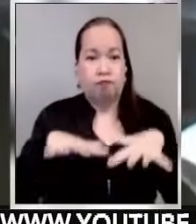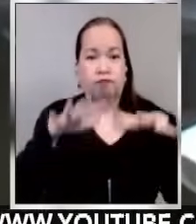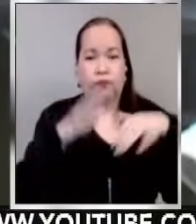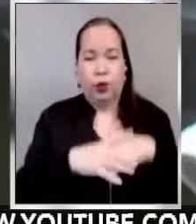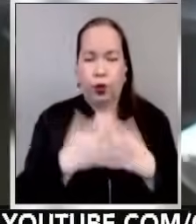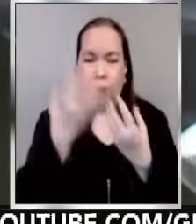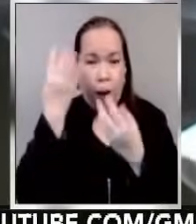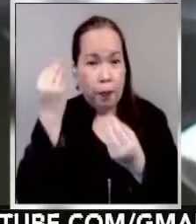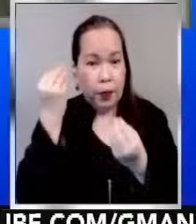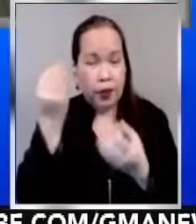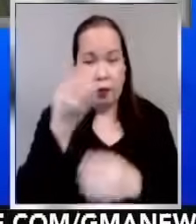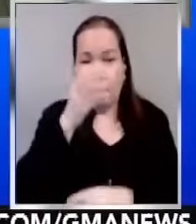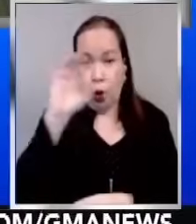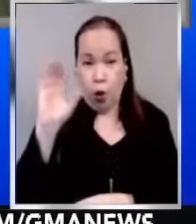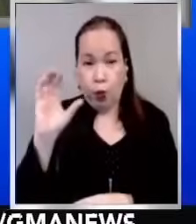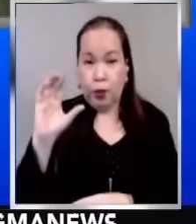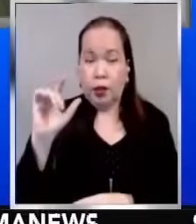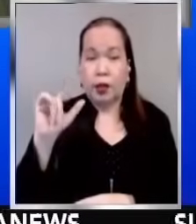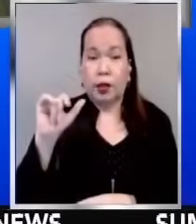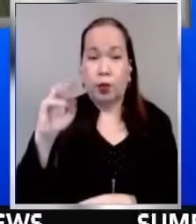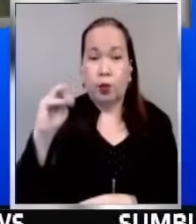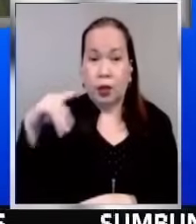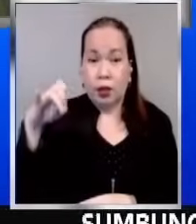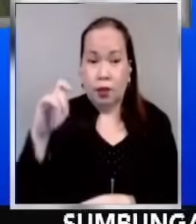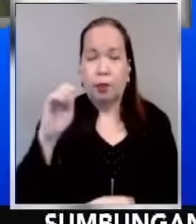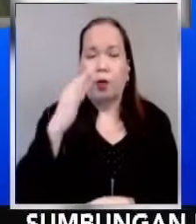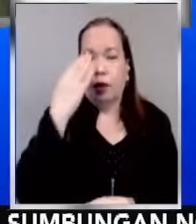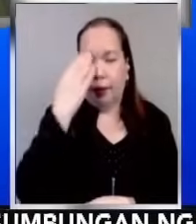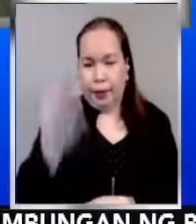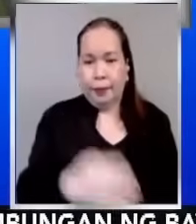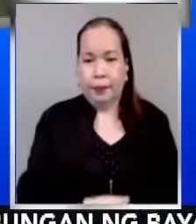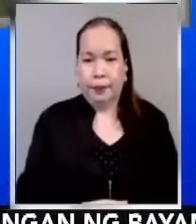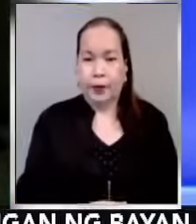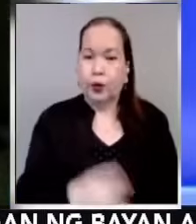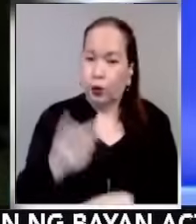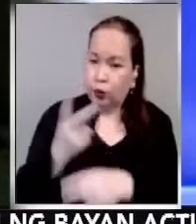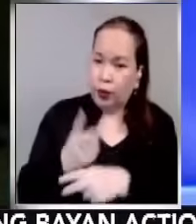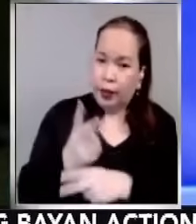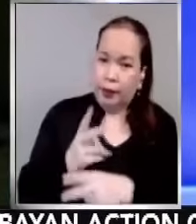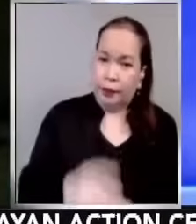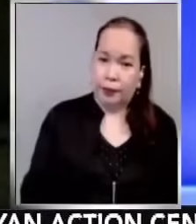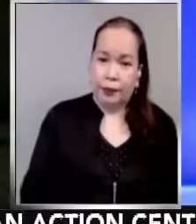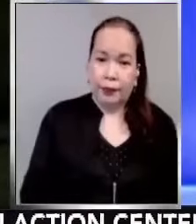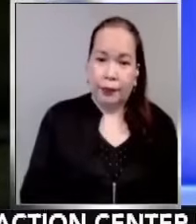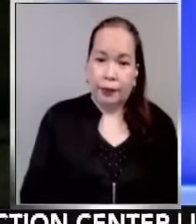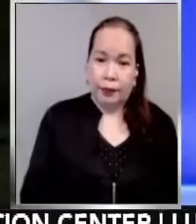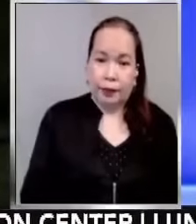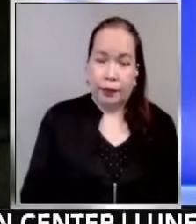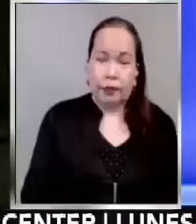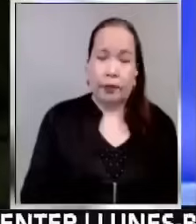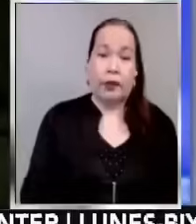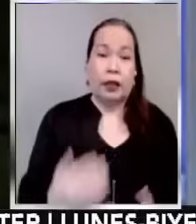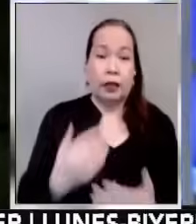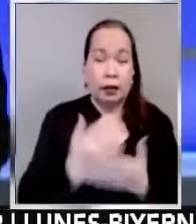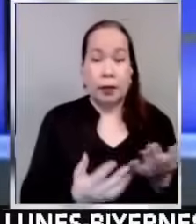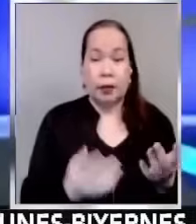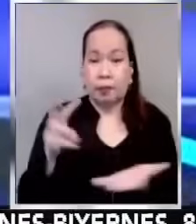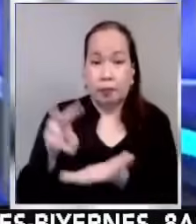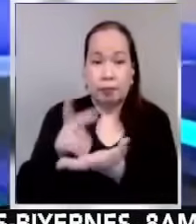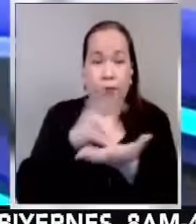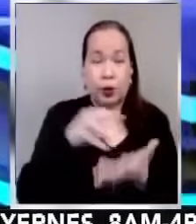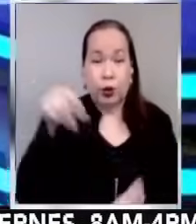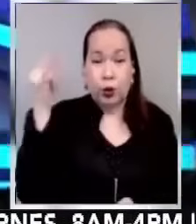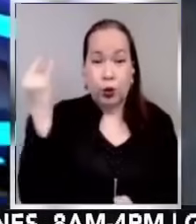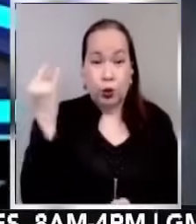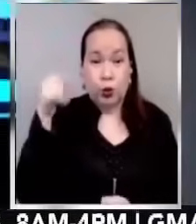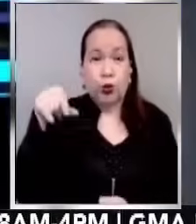sa iyo, Pia, Ivan. Ingat at maraming salamat, Jamie Santos. Sa ilang lugar po sa Quezon City, isang linggo ng baha dahil